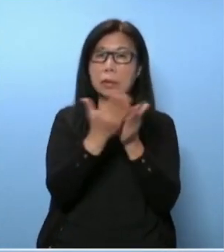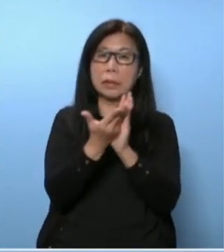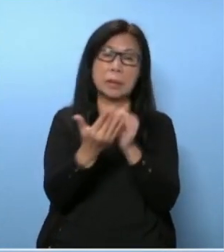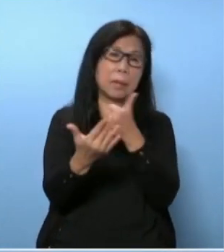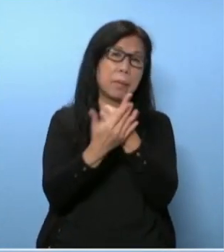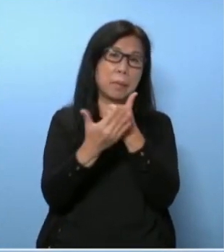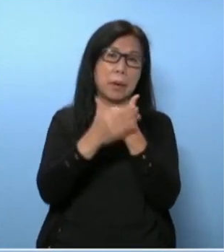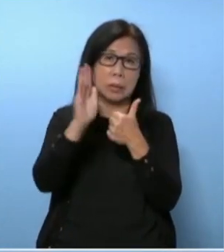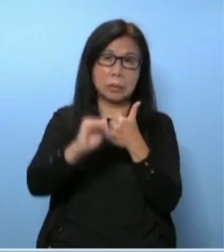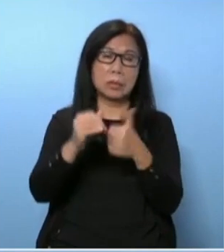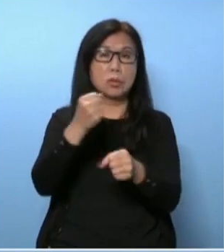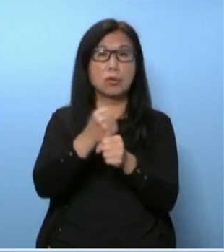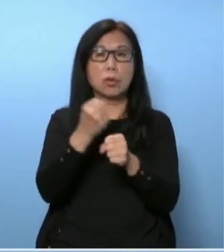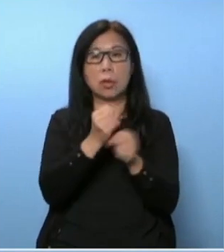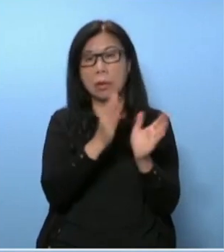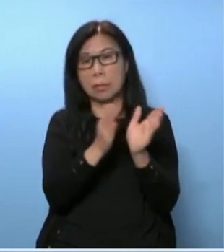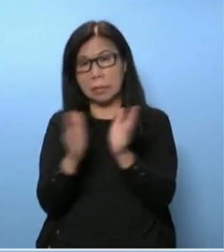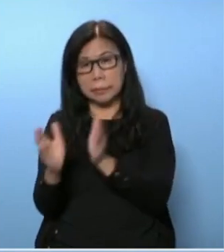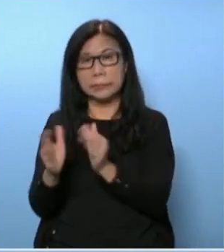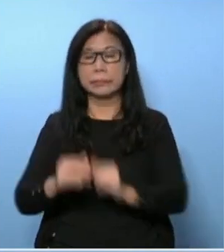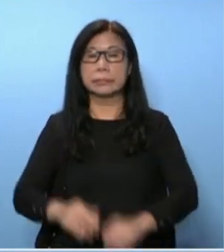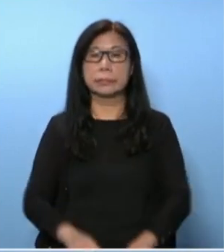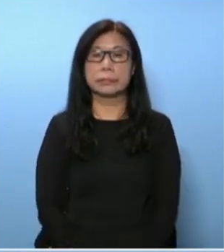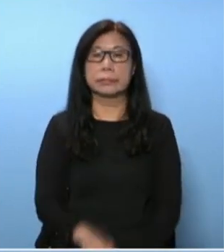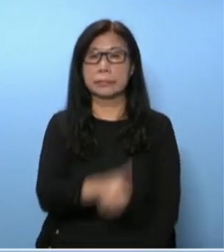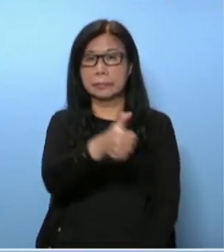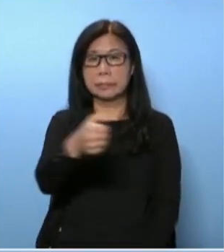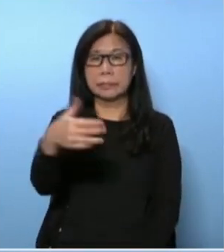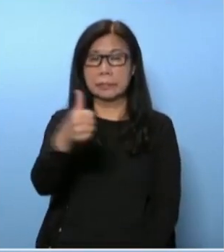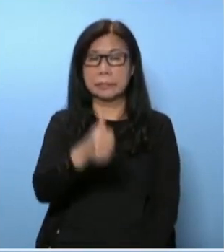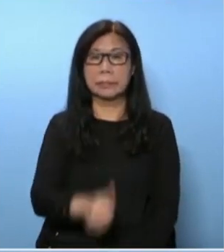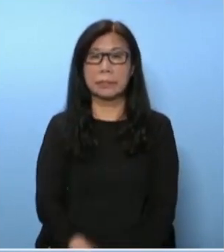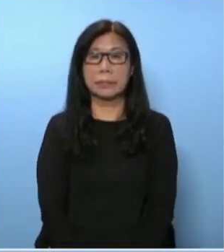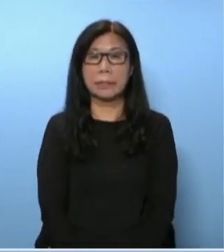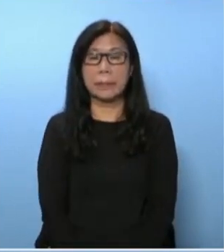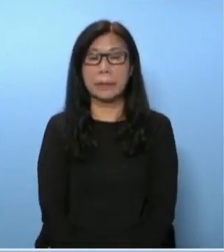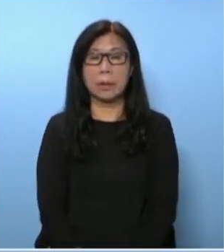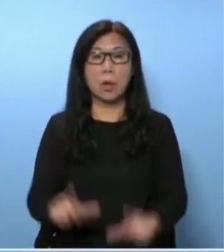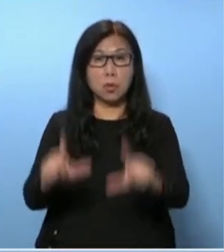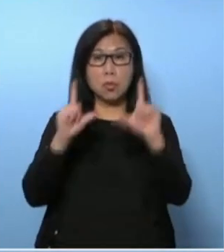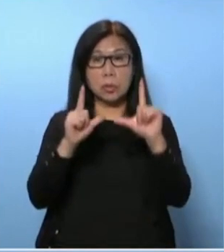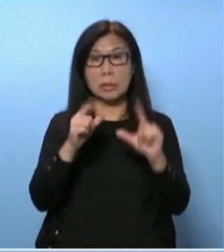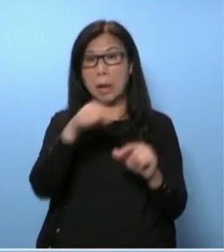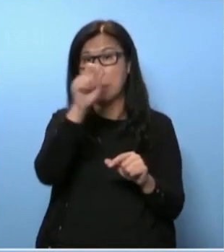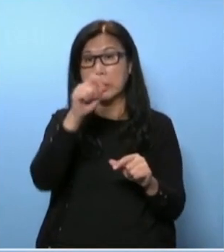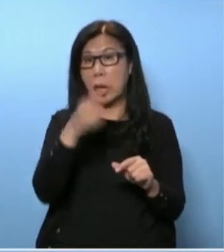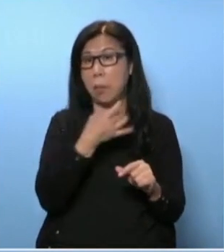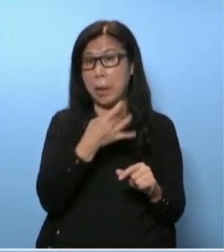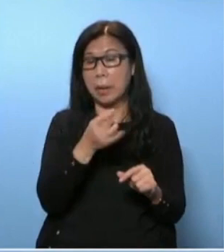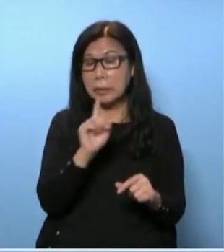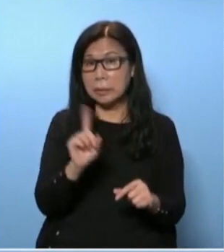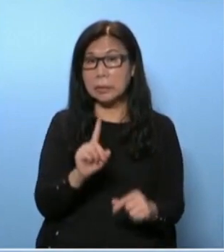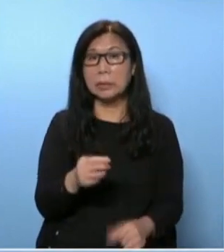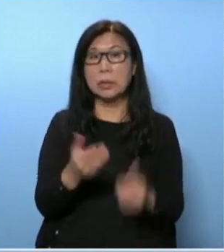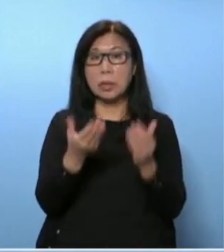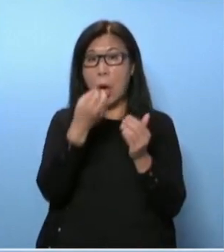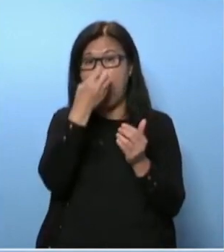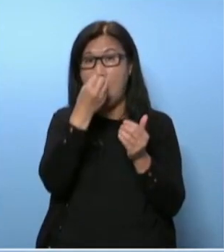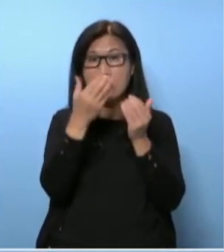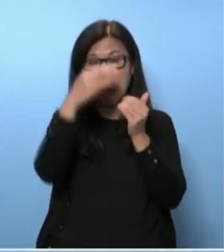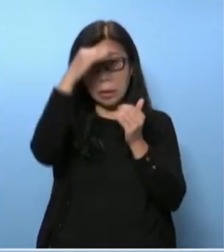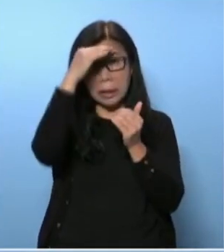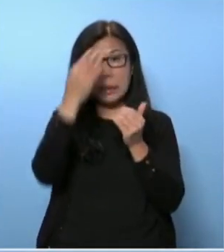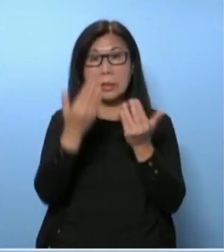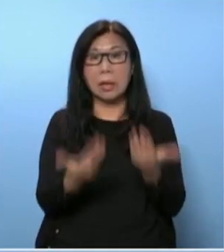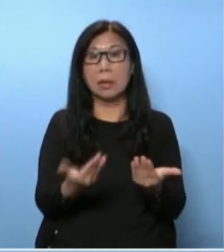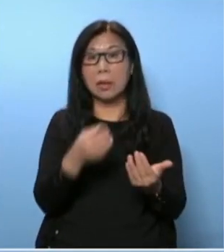助嘅係工作咧，都係一路喺度進行緊。多謝主席。 冇答你咩問題？ 就係講香港警察嘅，因為我哋